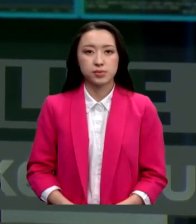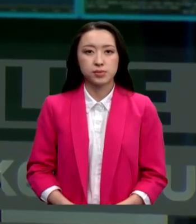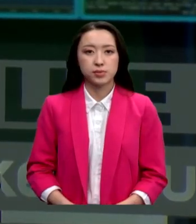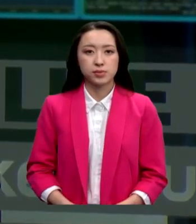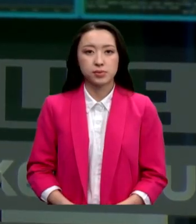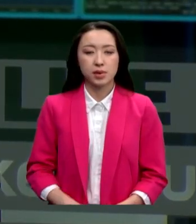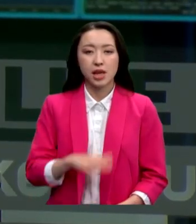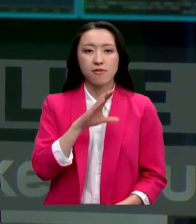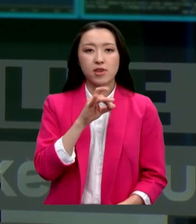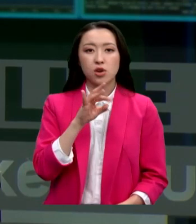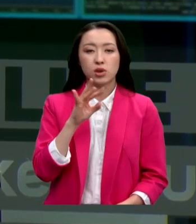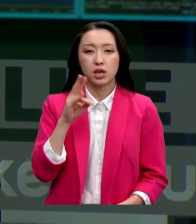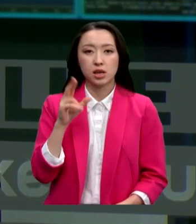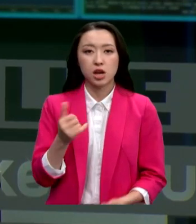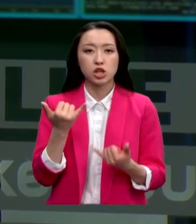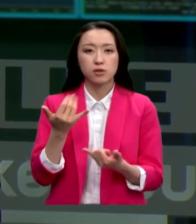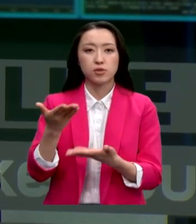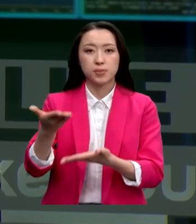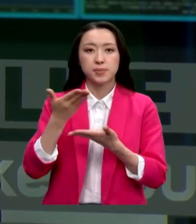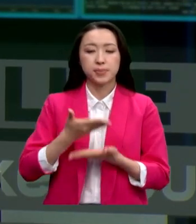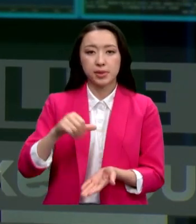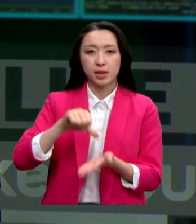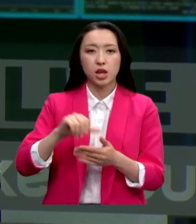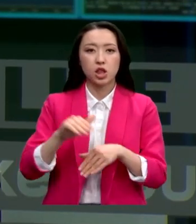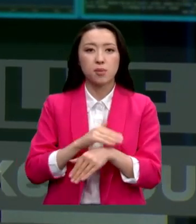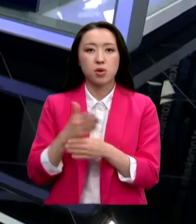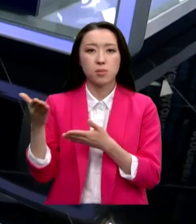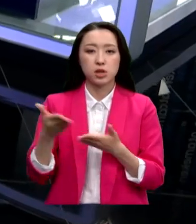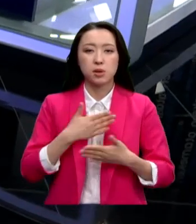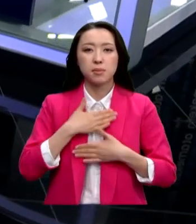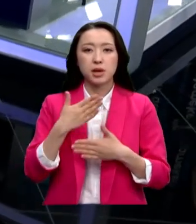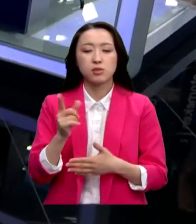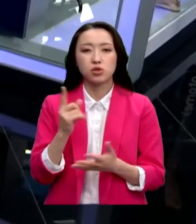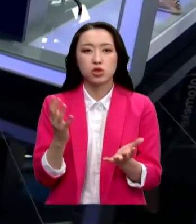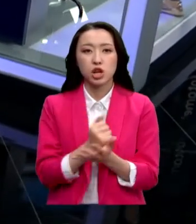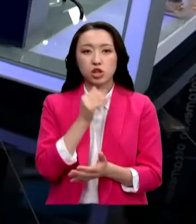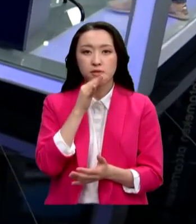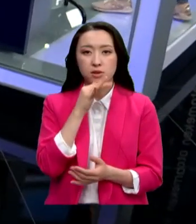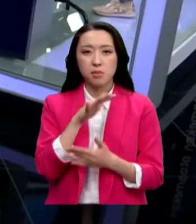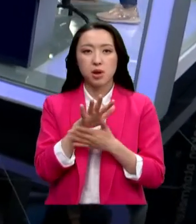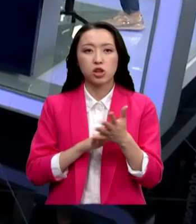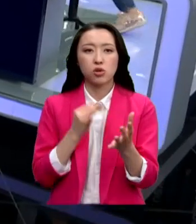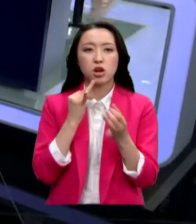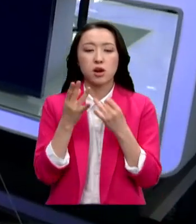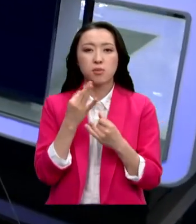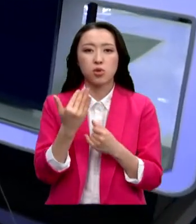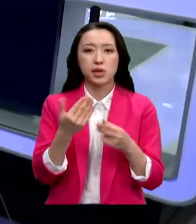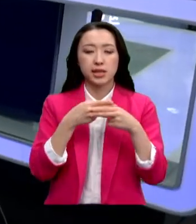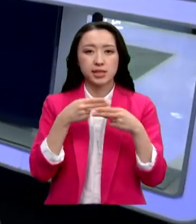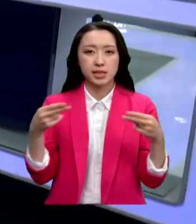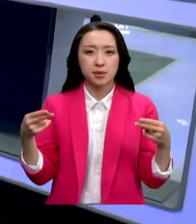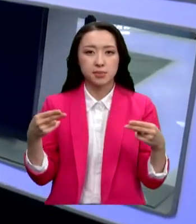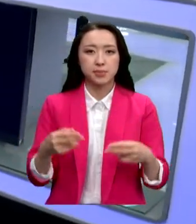выжить. И Вероника Нурпеисова сегодня у нас в студии. Добро пожаловать. Спасибо, что нашли время. Продолжим разговор по этой теме. Ну